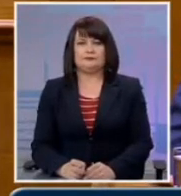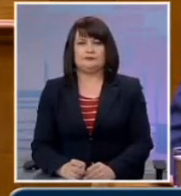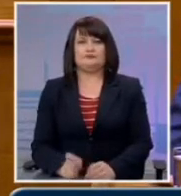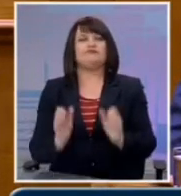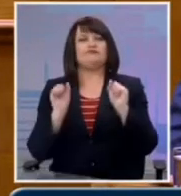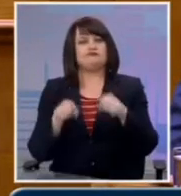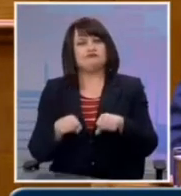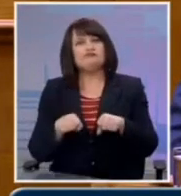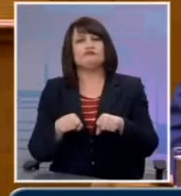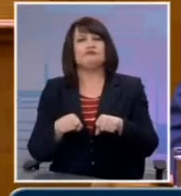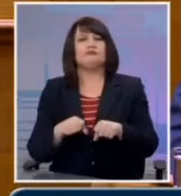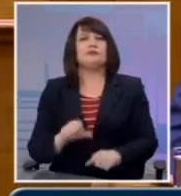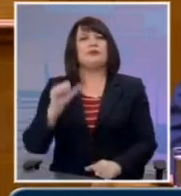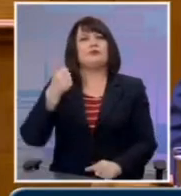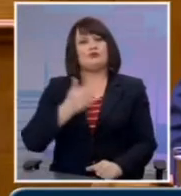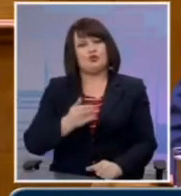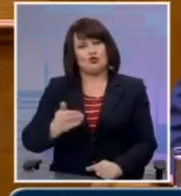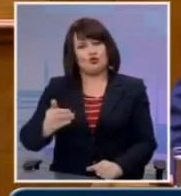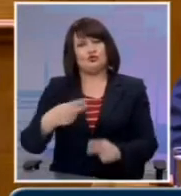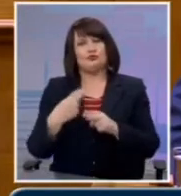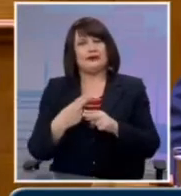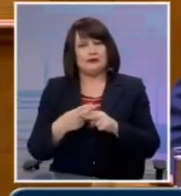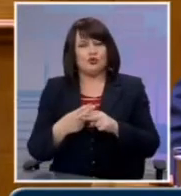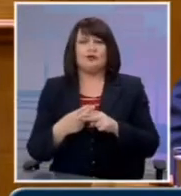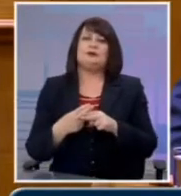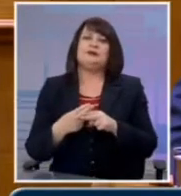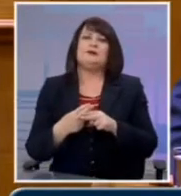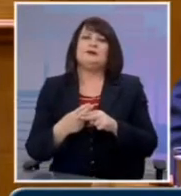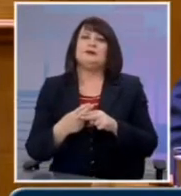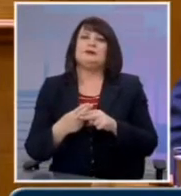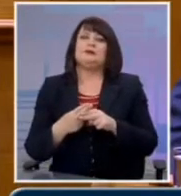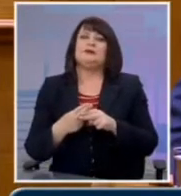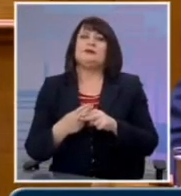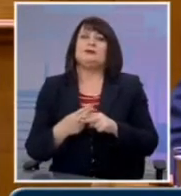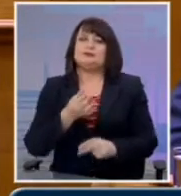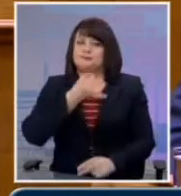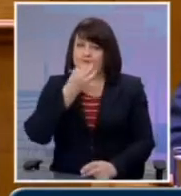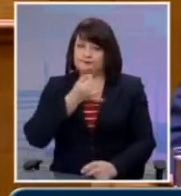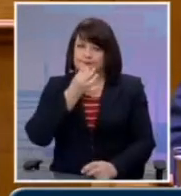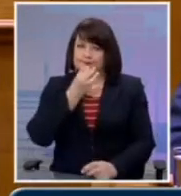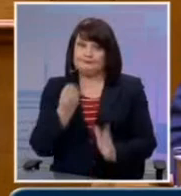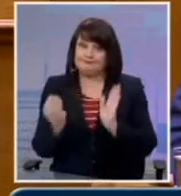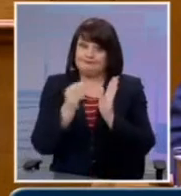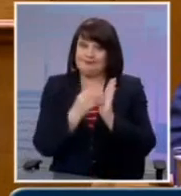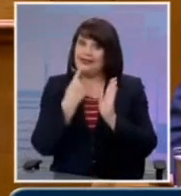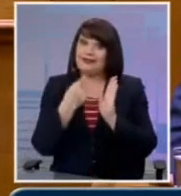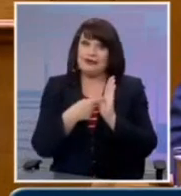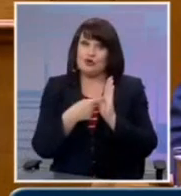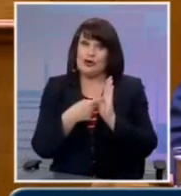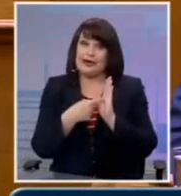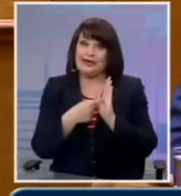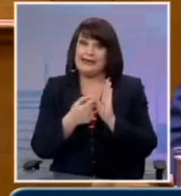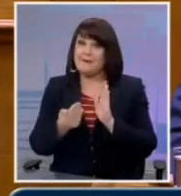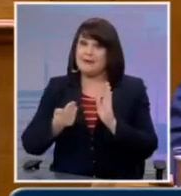κατοχύρωση σε ένα πρώτο επίπεδο, αλλά πολύ σημαντικό, και η αναφορά που δεν υπήρχε στο σχέδιο μέχρι εκείνη τη